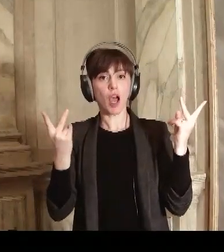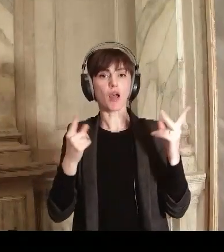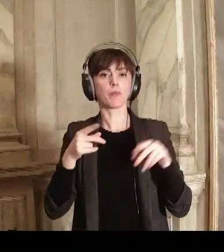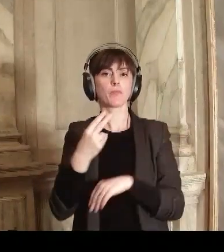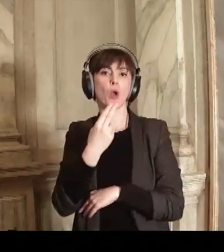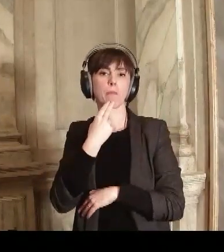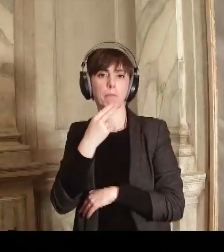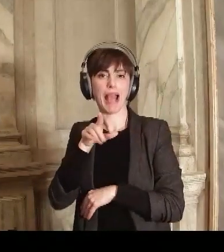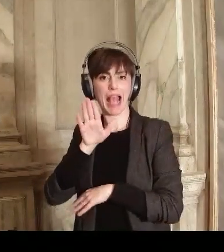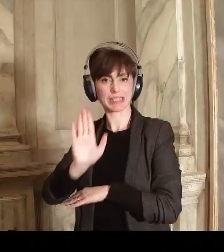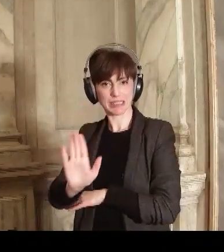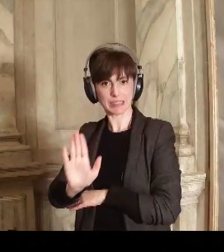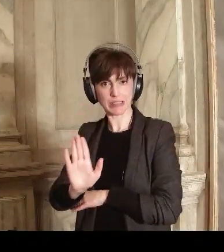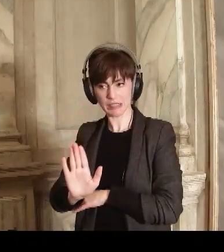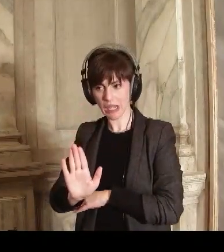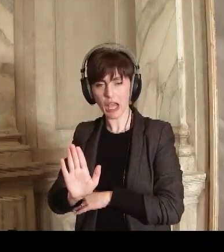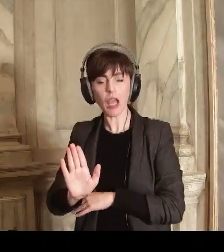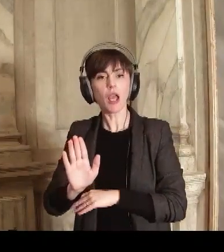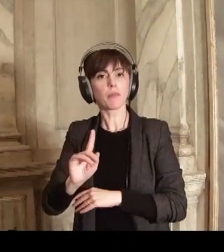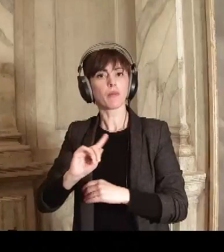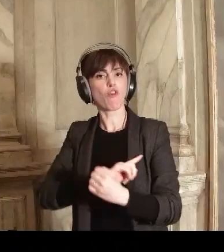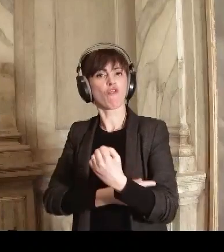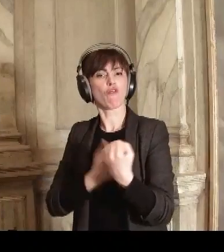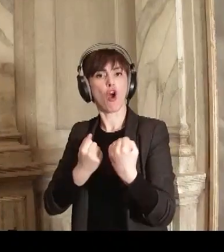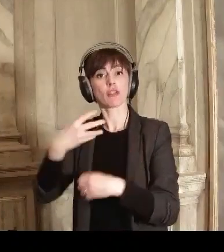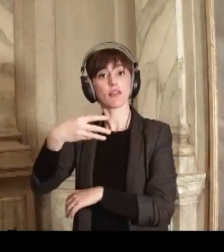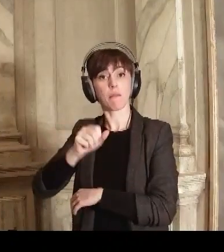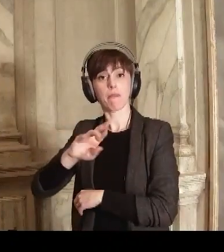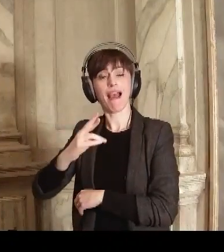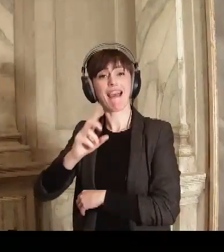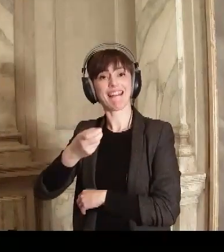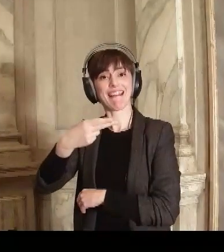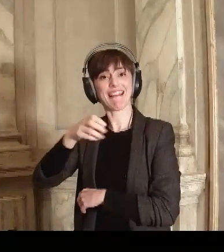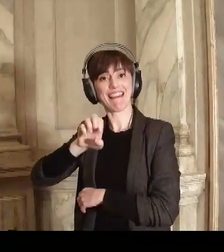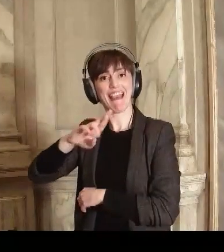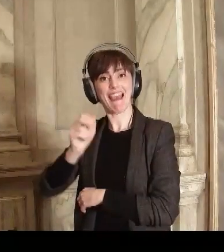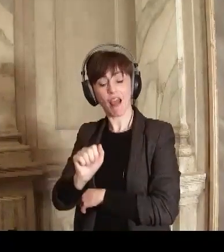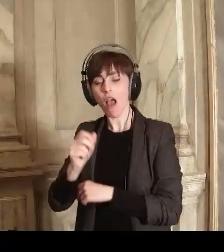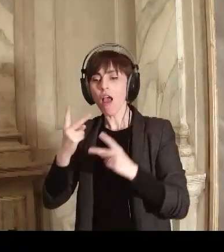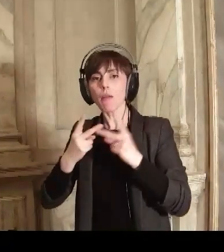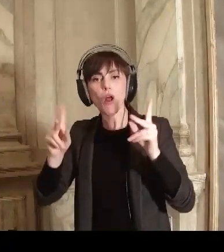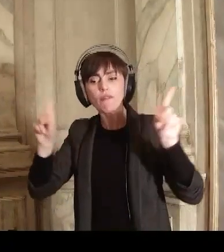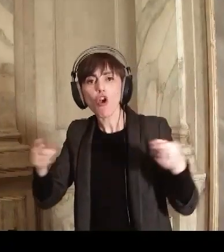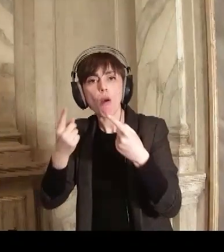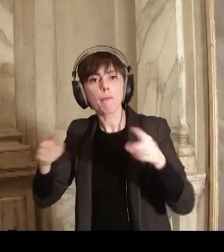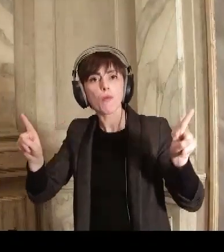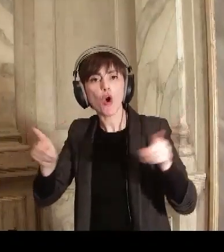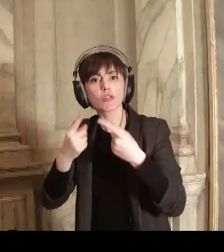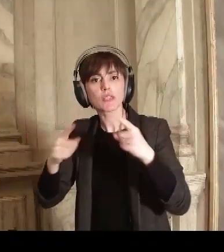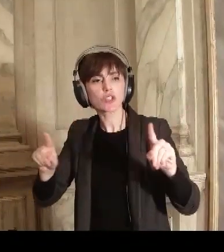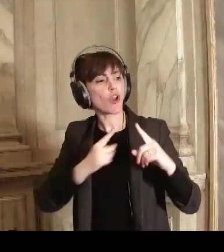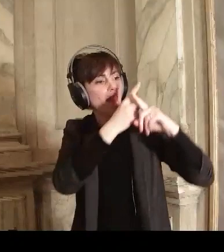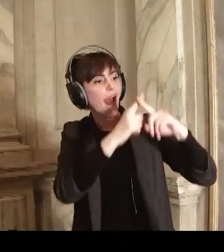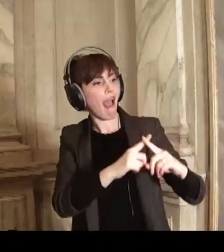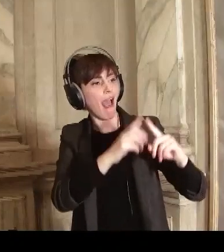Love Numbers, coprodotta con Sonic X di Amsterdam, e i compositori quindi seguono la